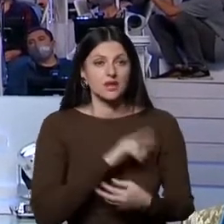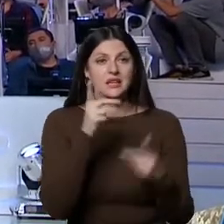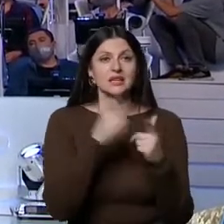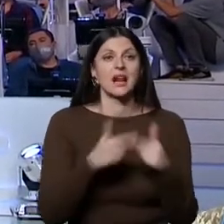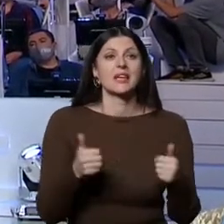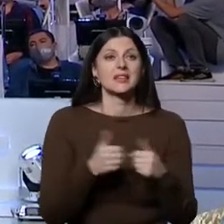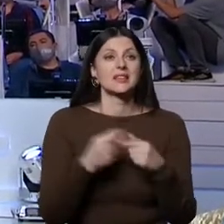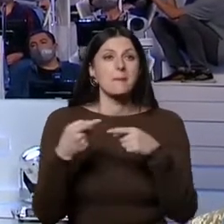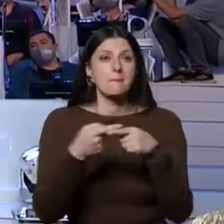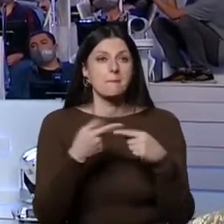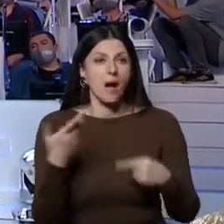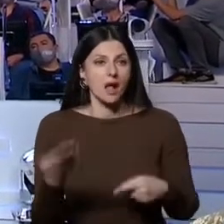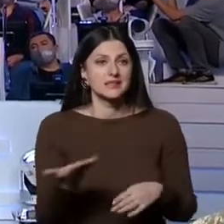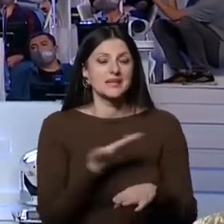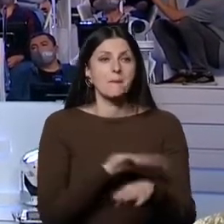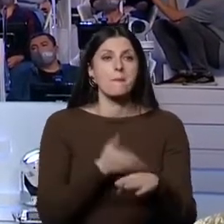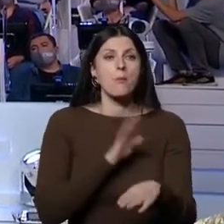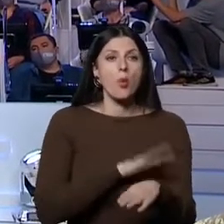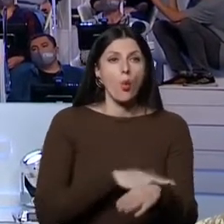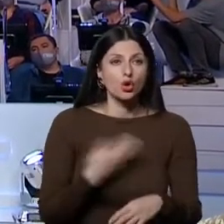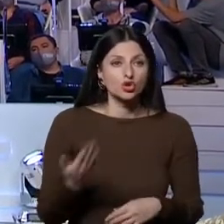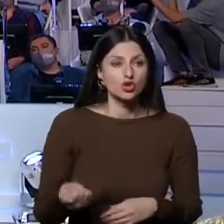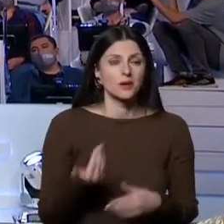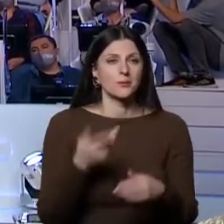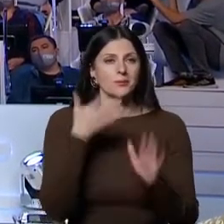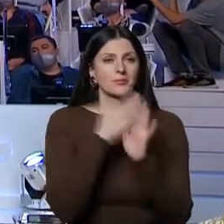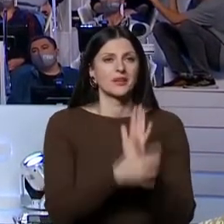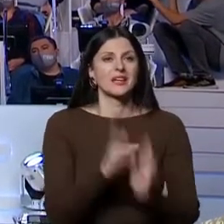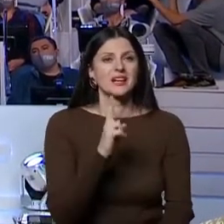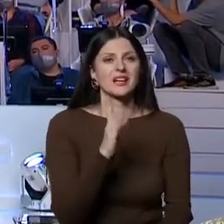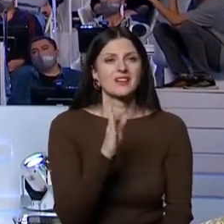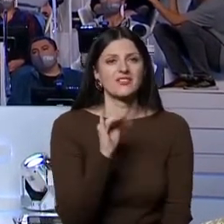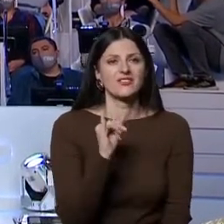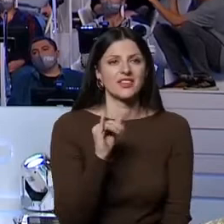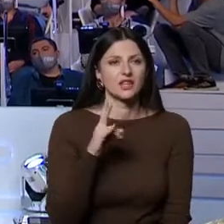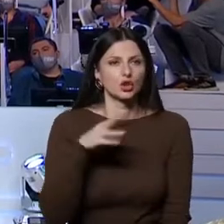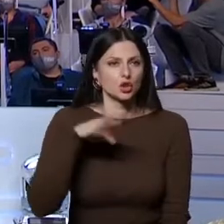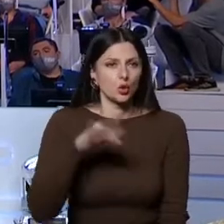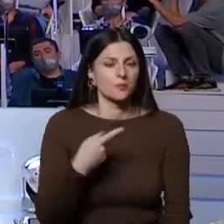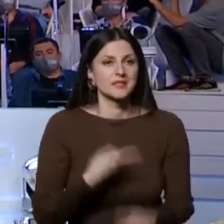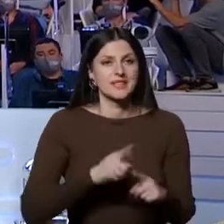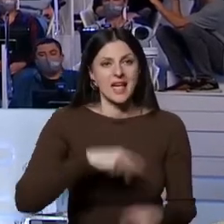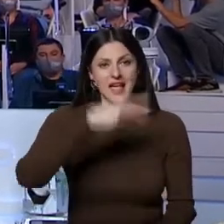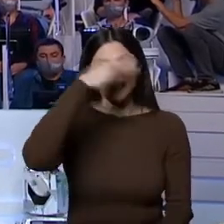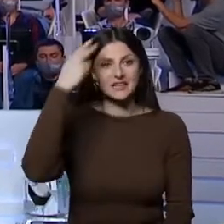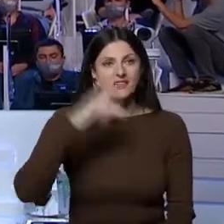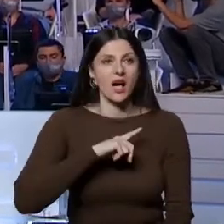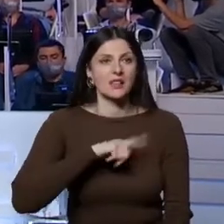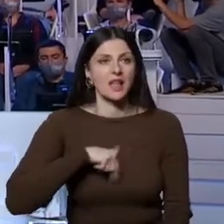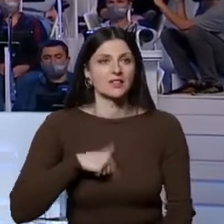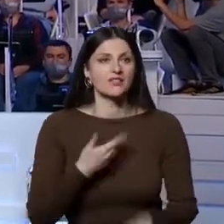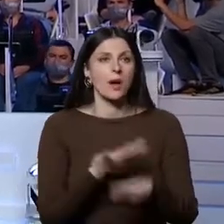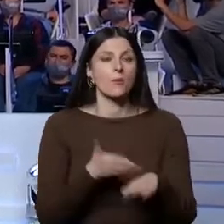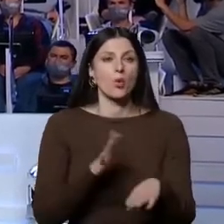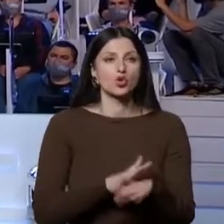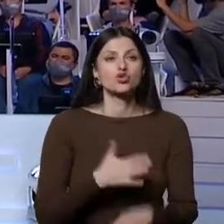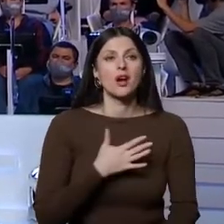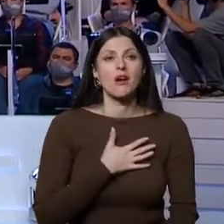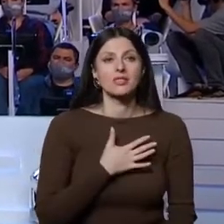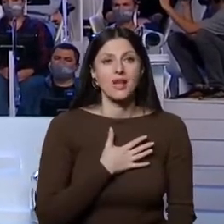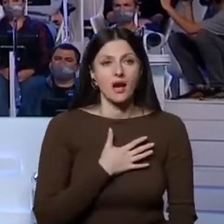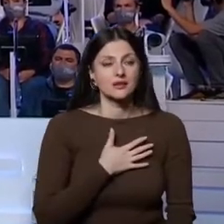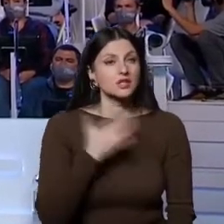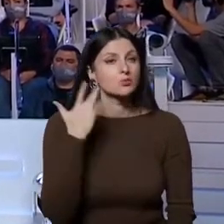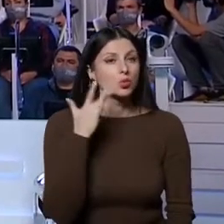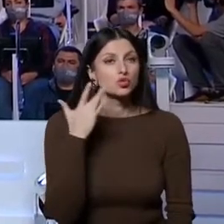Польща. Наприклад, є така поняття, як квінто. Це Литва, Латвія, Польща, Канада і